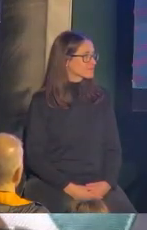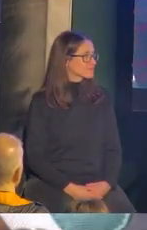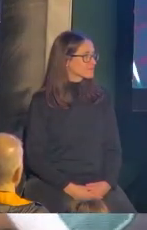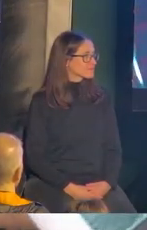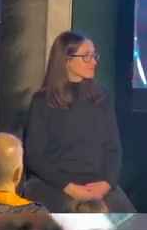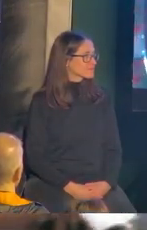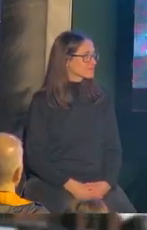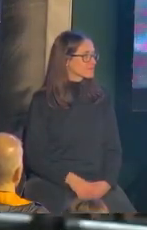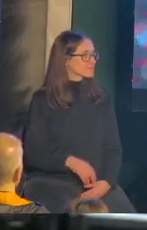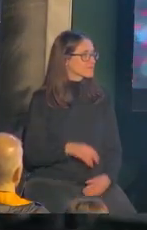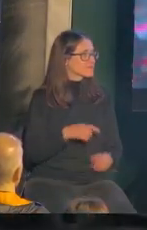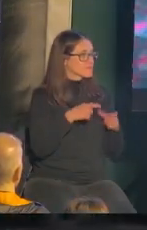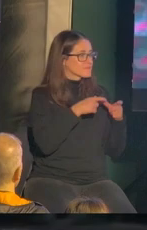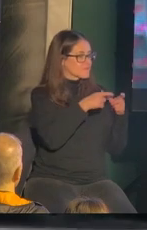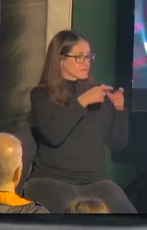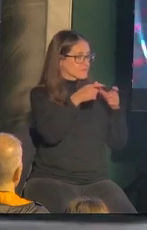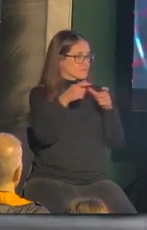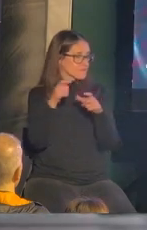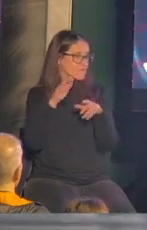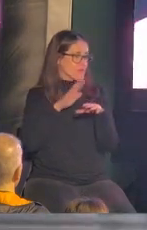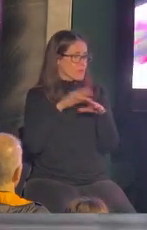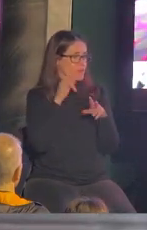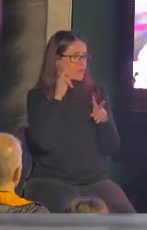I us els passaré per si els voleu veure.